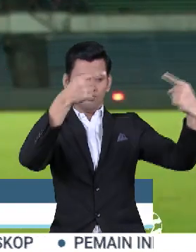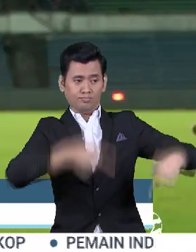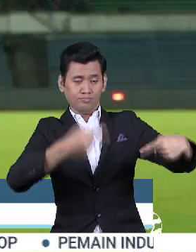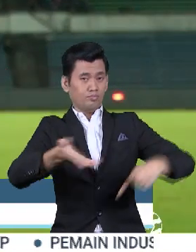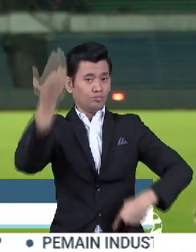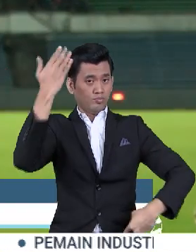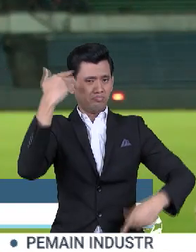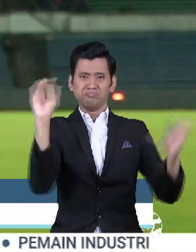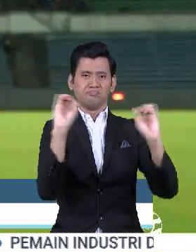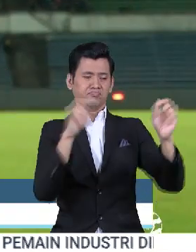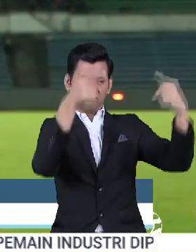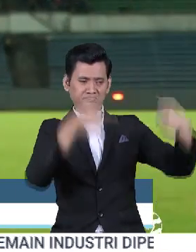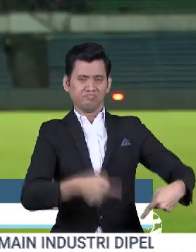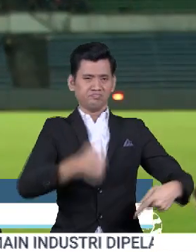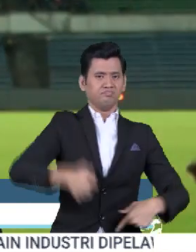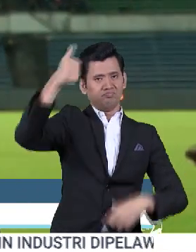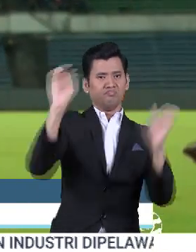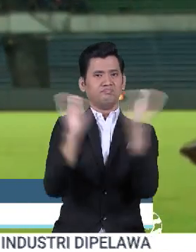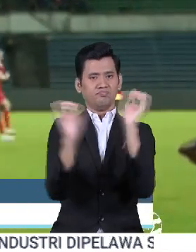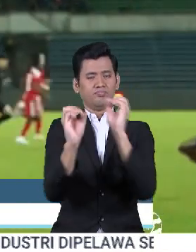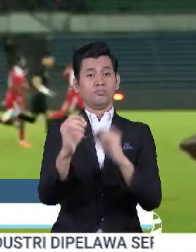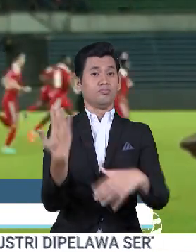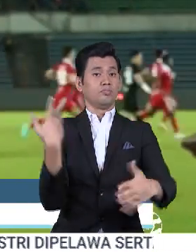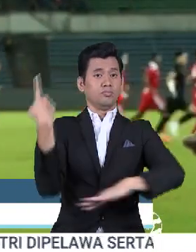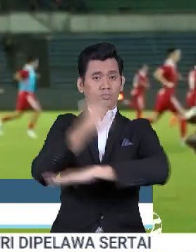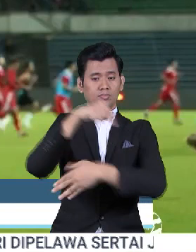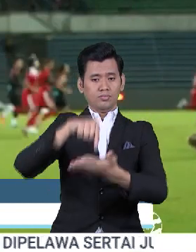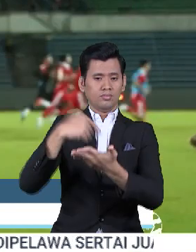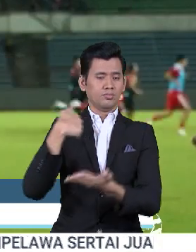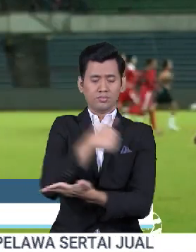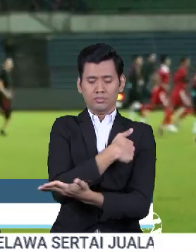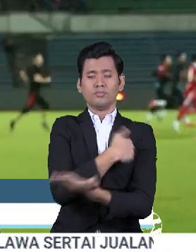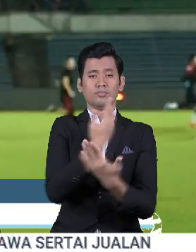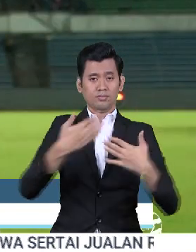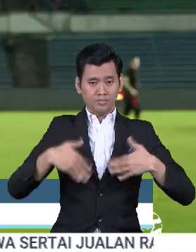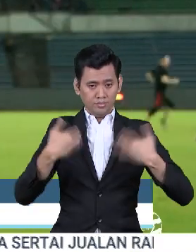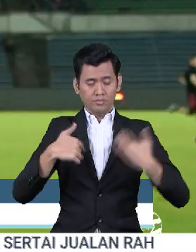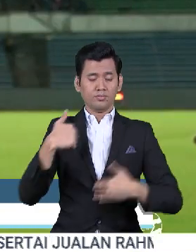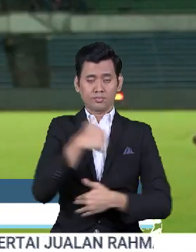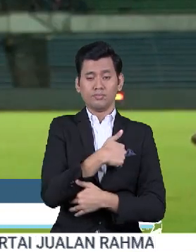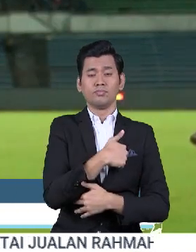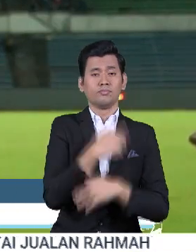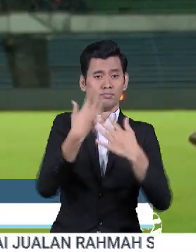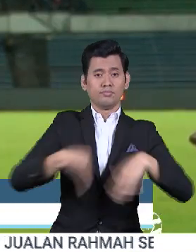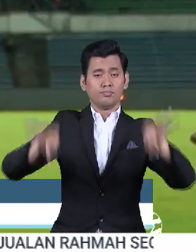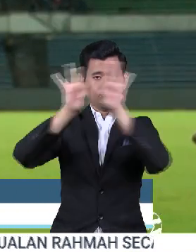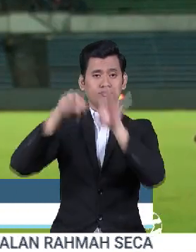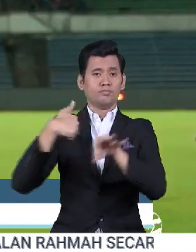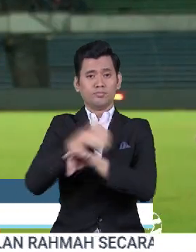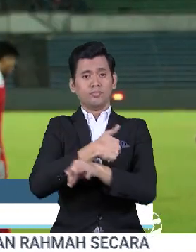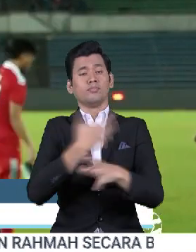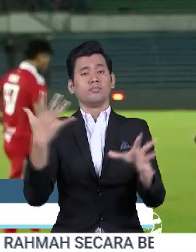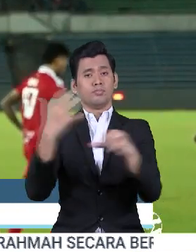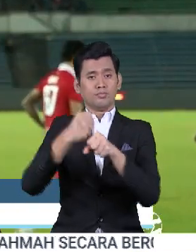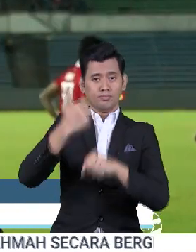paling menggembirakan hari ini kita tidak divolusi itu yang lebih penting bagi saya dan yang penting kita bawa kemenangan